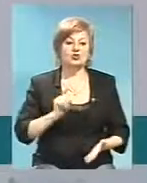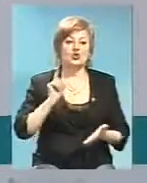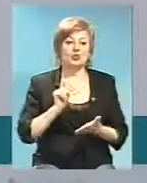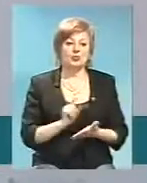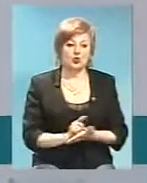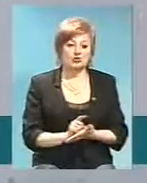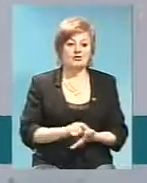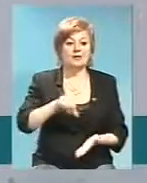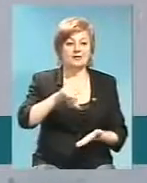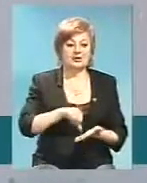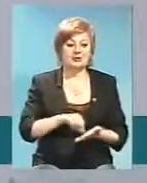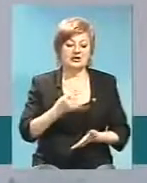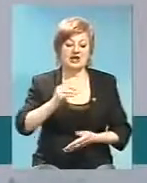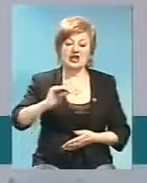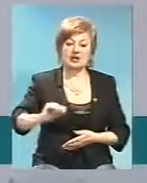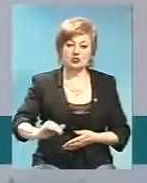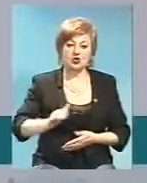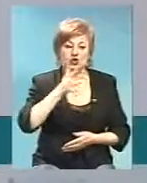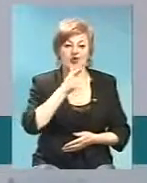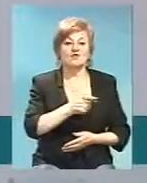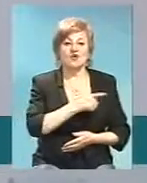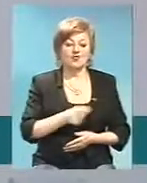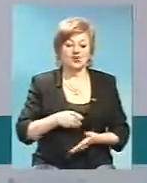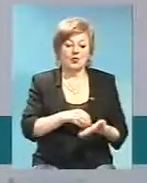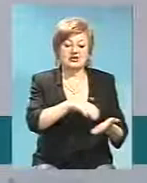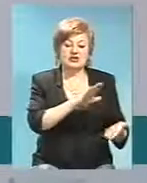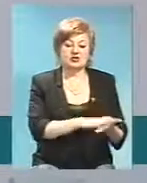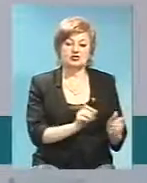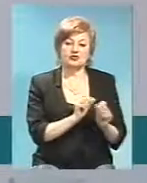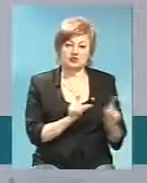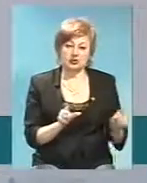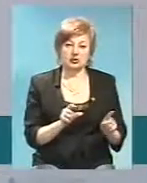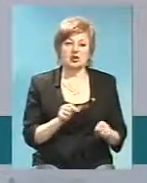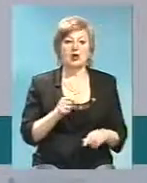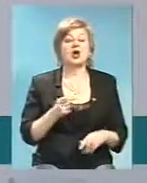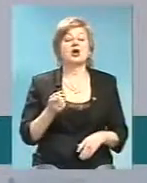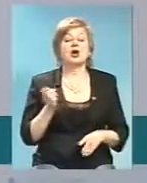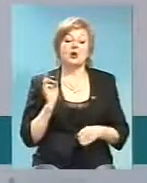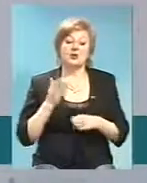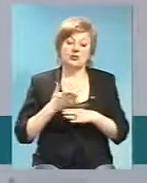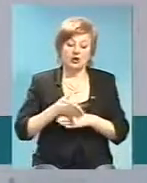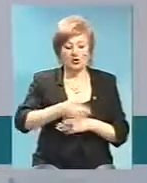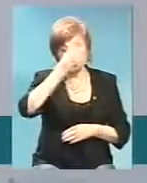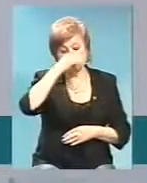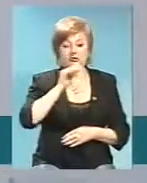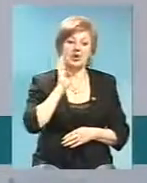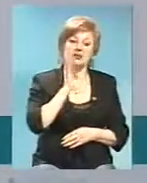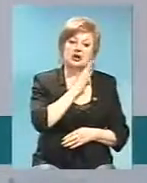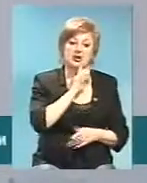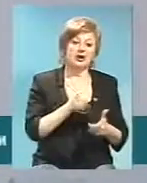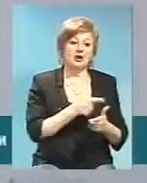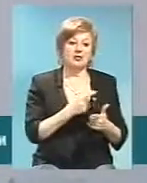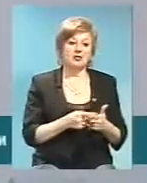обов'язкова присутність дитини під час її зарахування. Тобто приходить до закладу батько або мама,